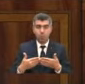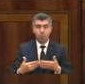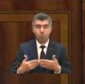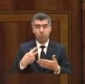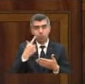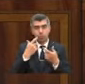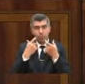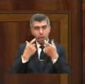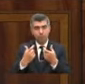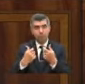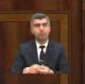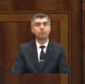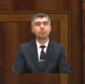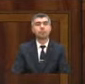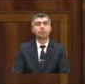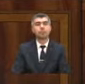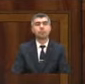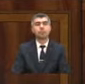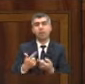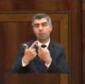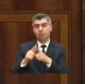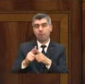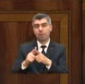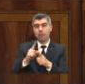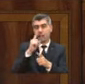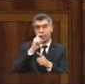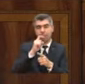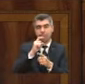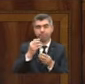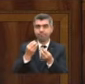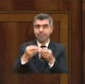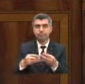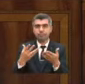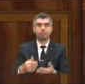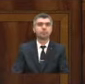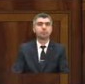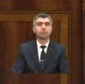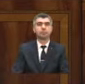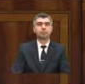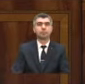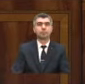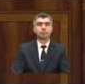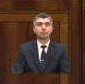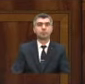أبانت عن هشاشتها بشكل كبير، وقد عرضت